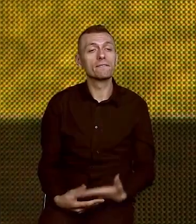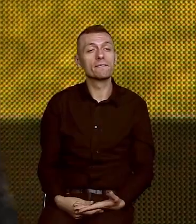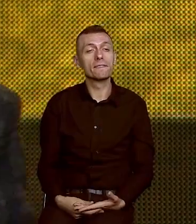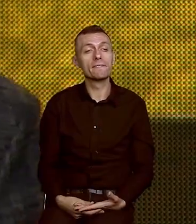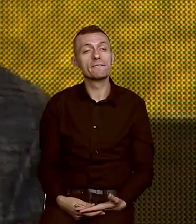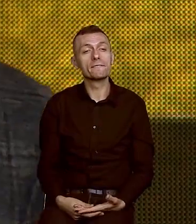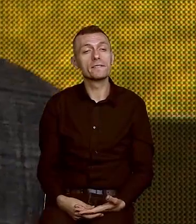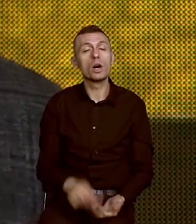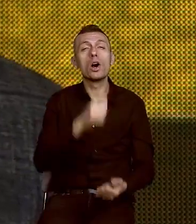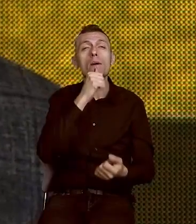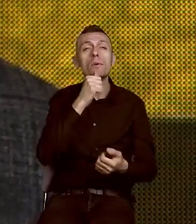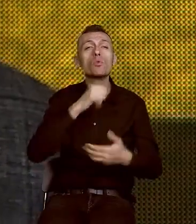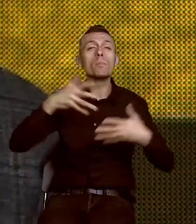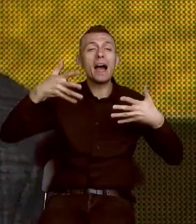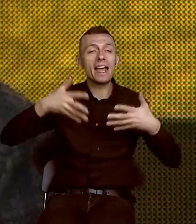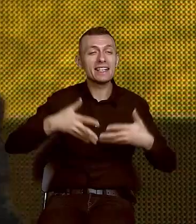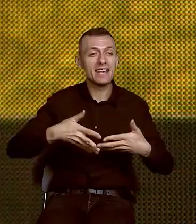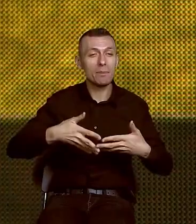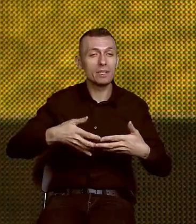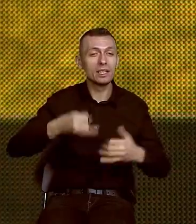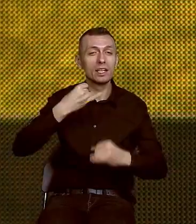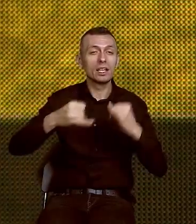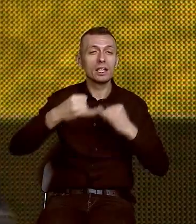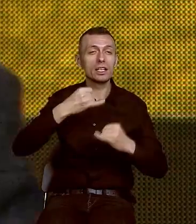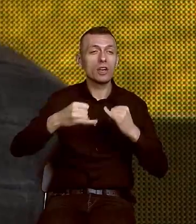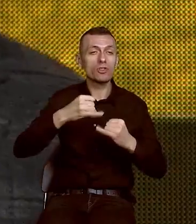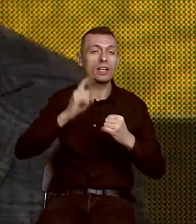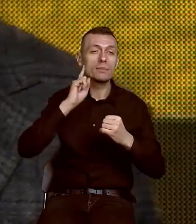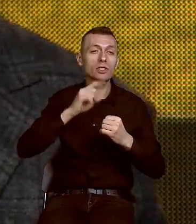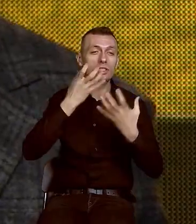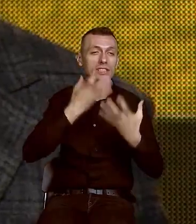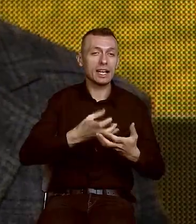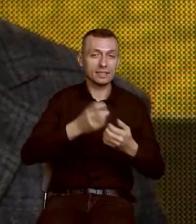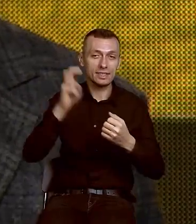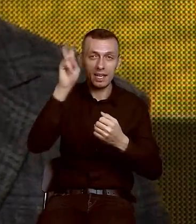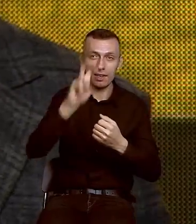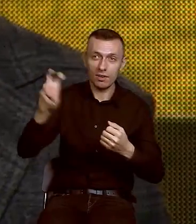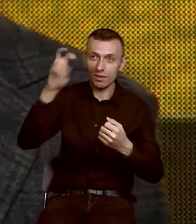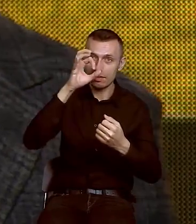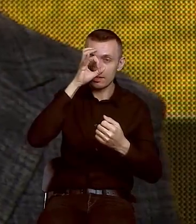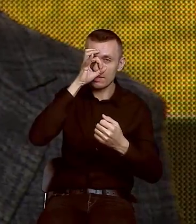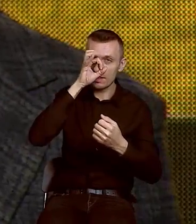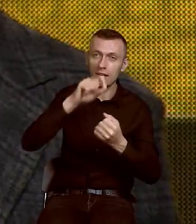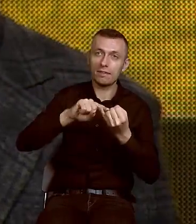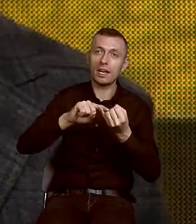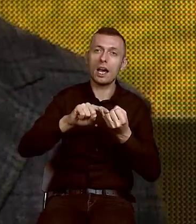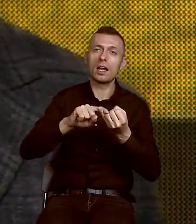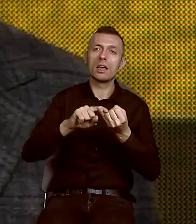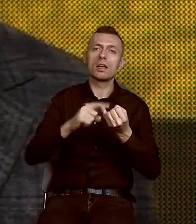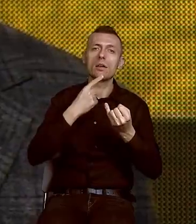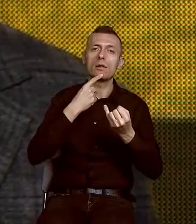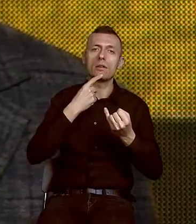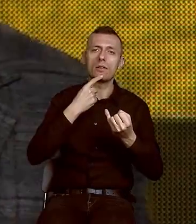będzie silniejszy, silniejsza duchowo, ponieważ powiedziała czy powiedział pokusie nie. Czy to jest